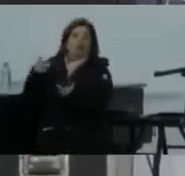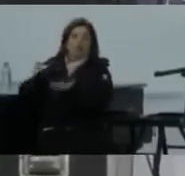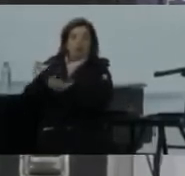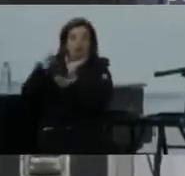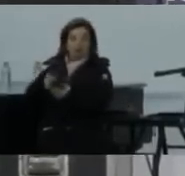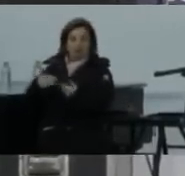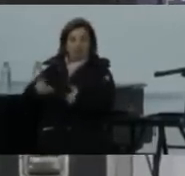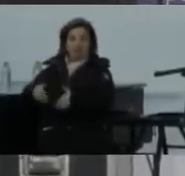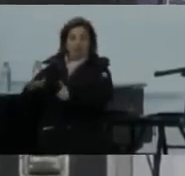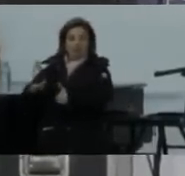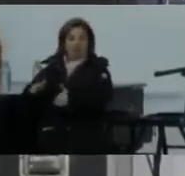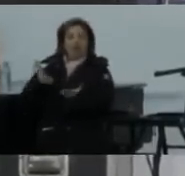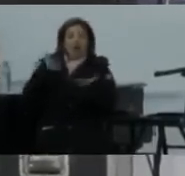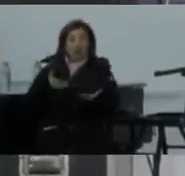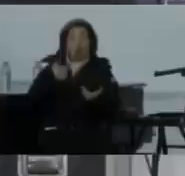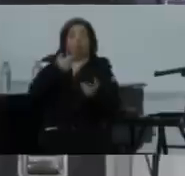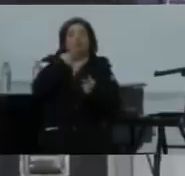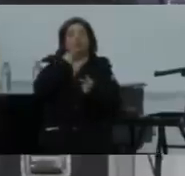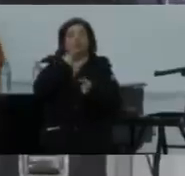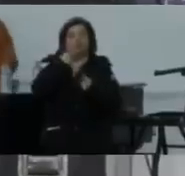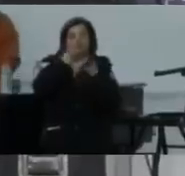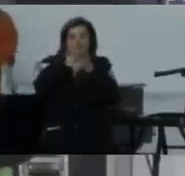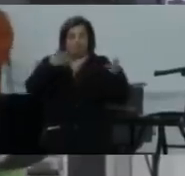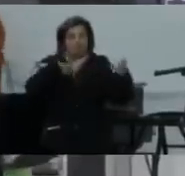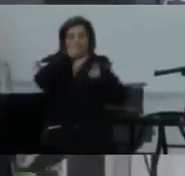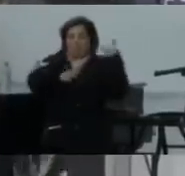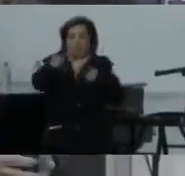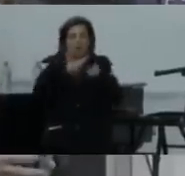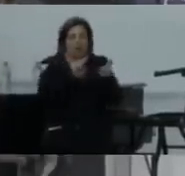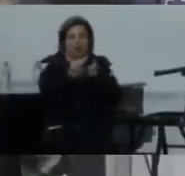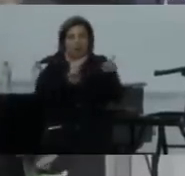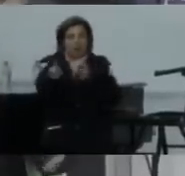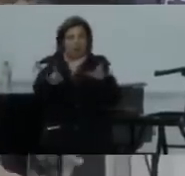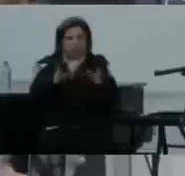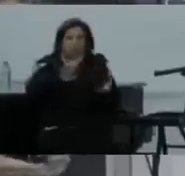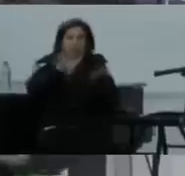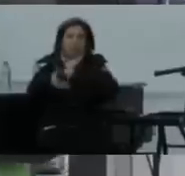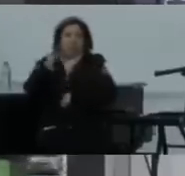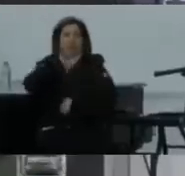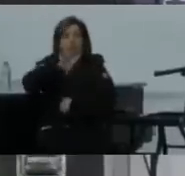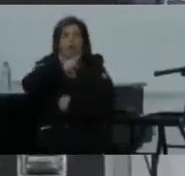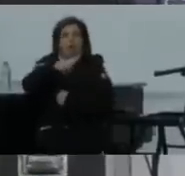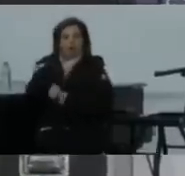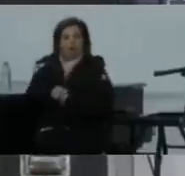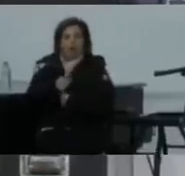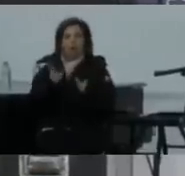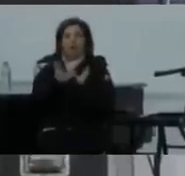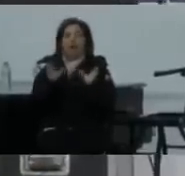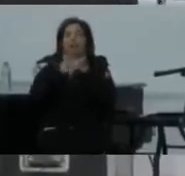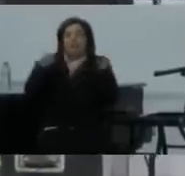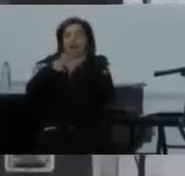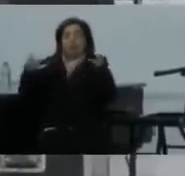licenzia fa profitti. Chi licenzia fa profitti, accorpano, licenziano e danno i dividendi e